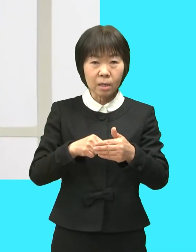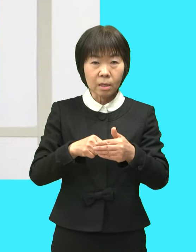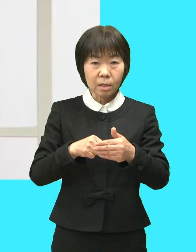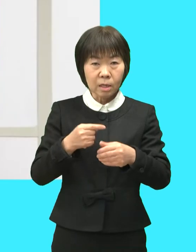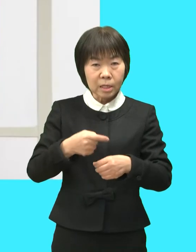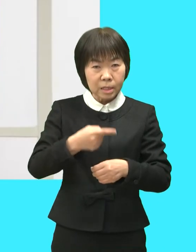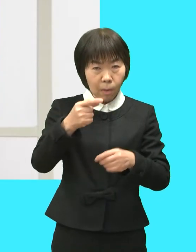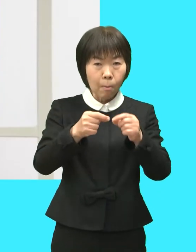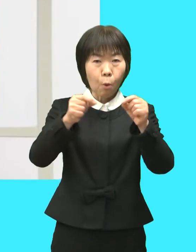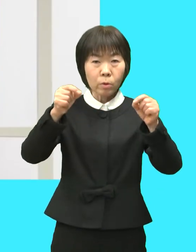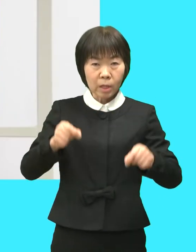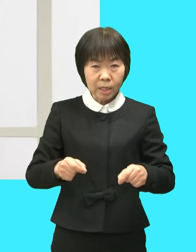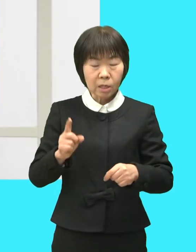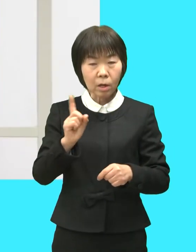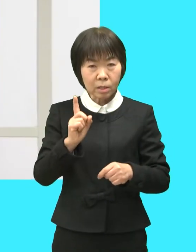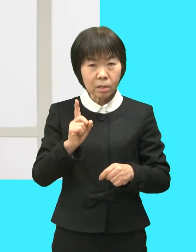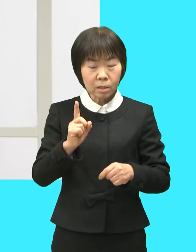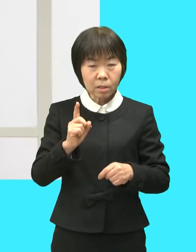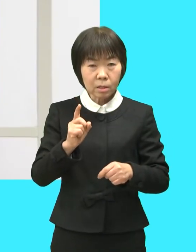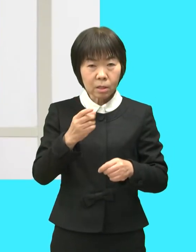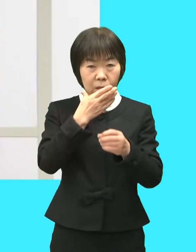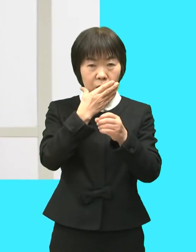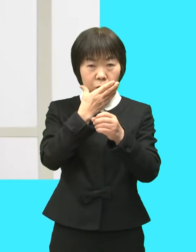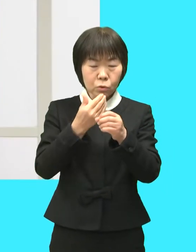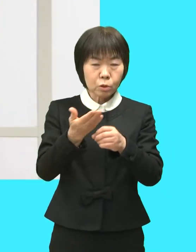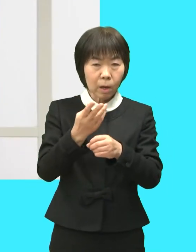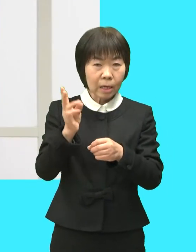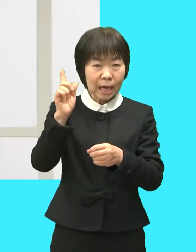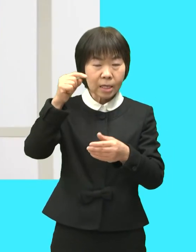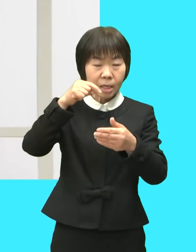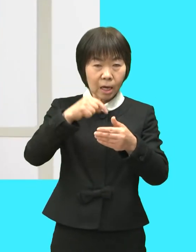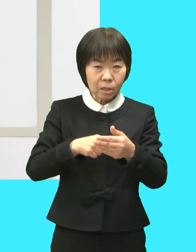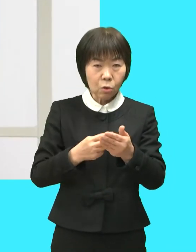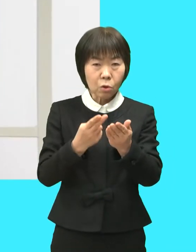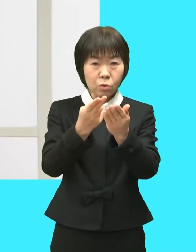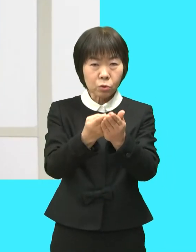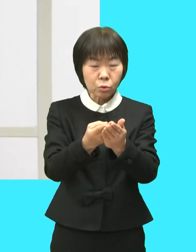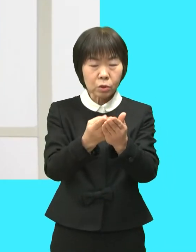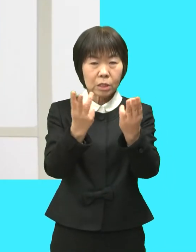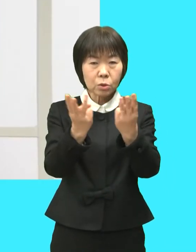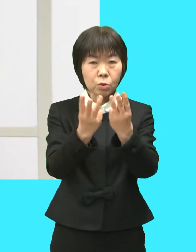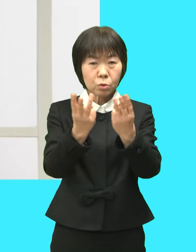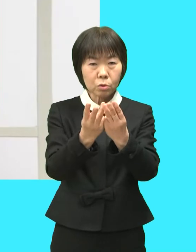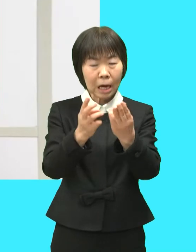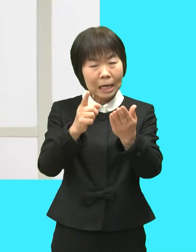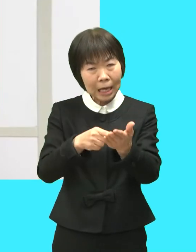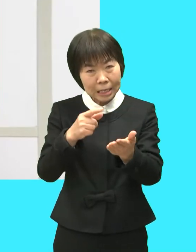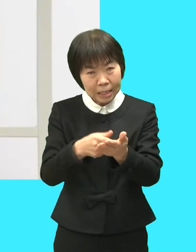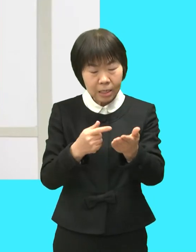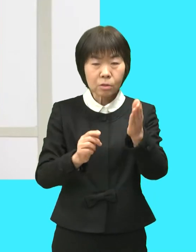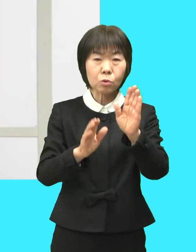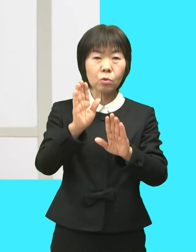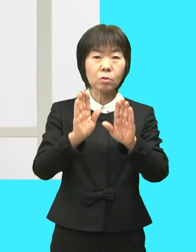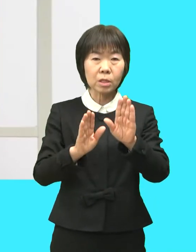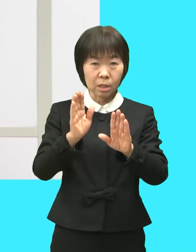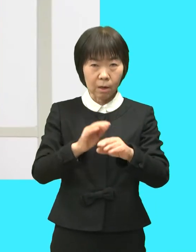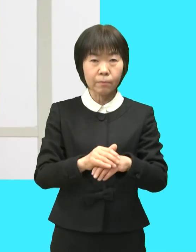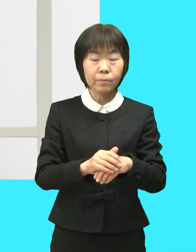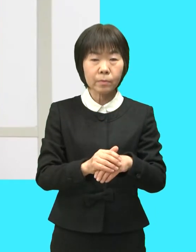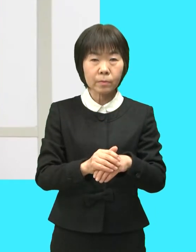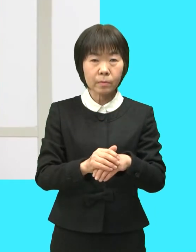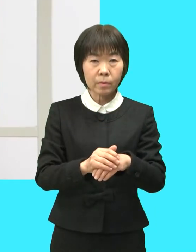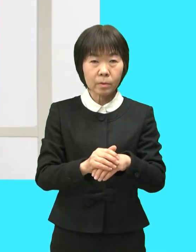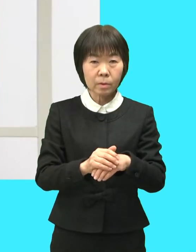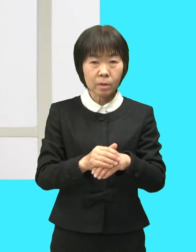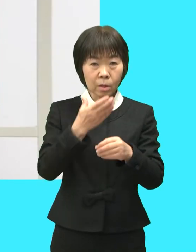問題だったのが、福島県内の入院の受け入れ状況が逼迫していることでありました。